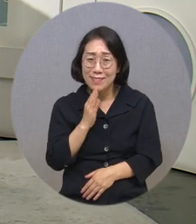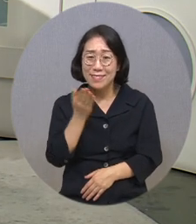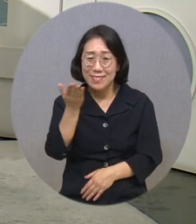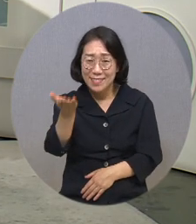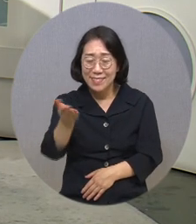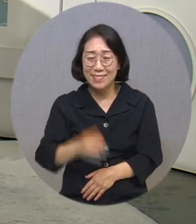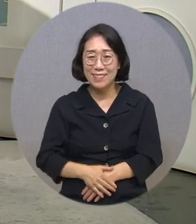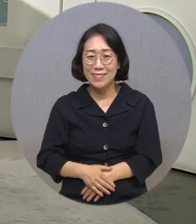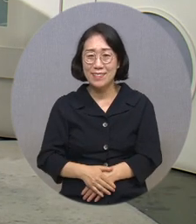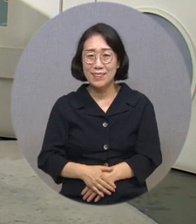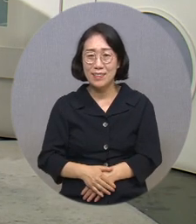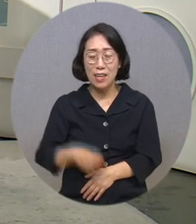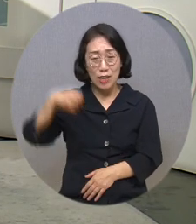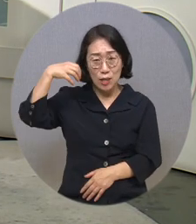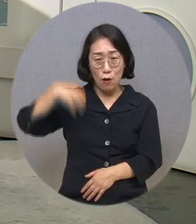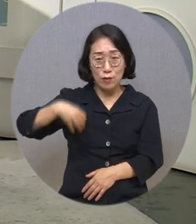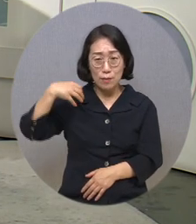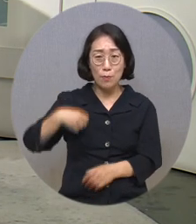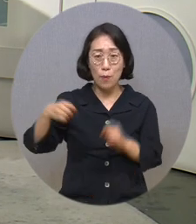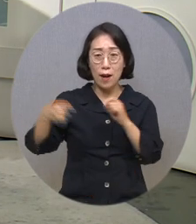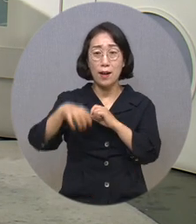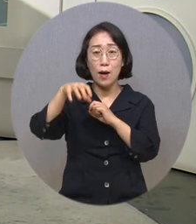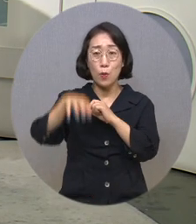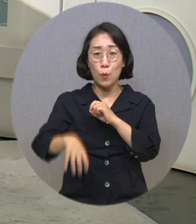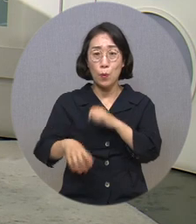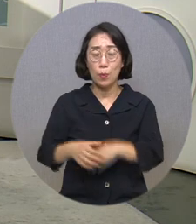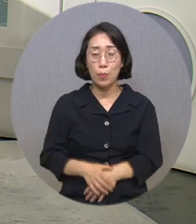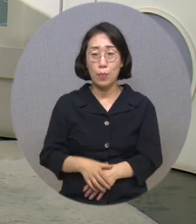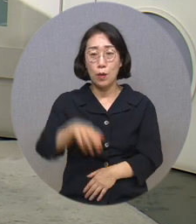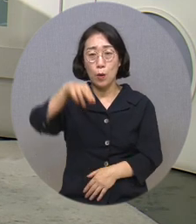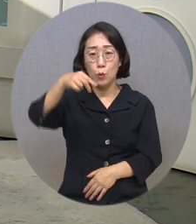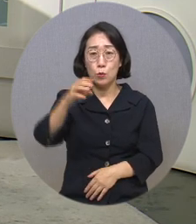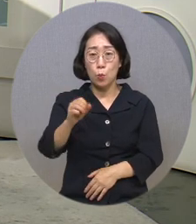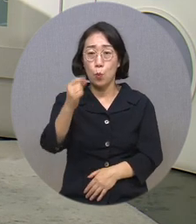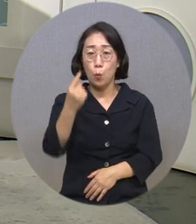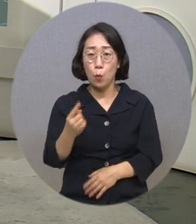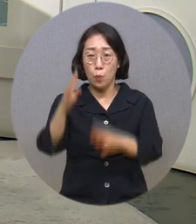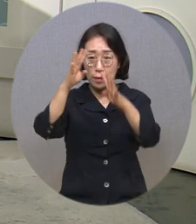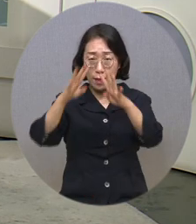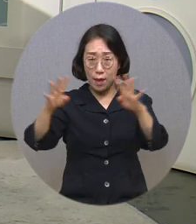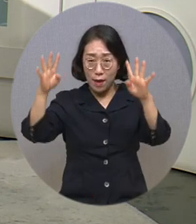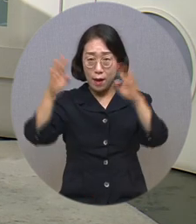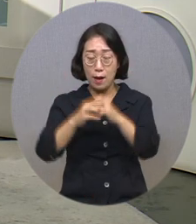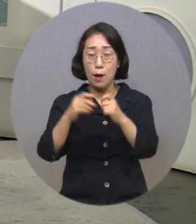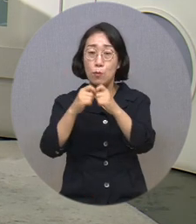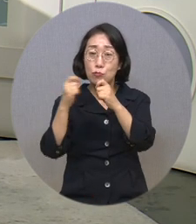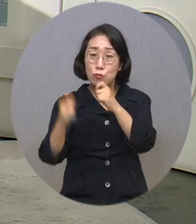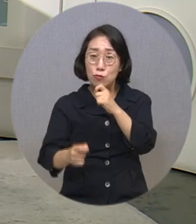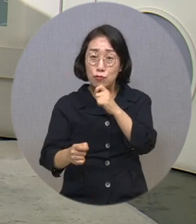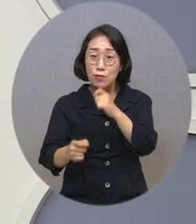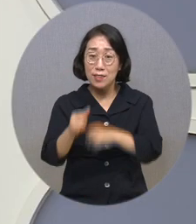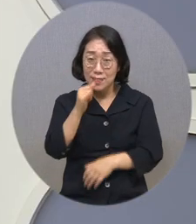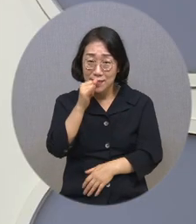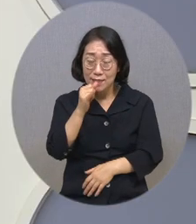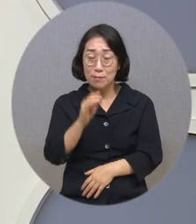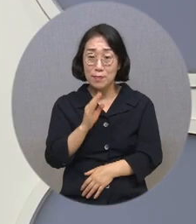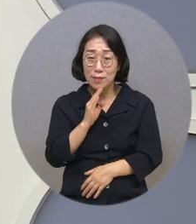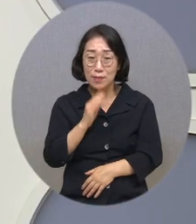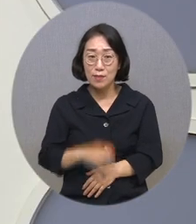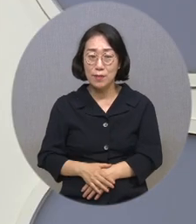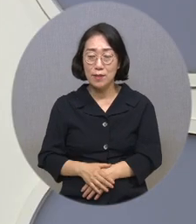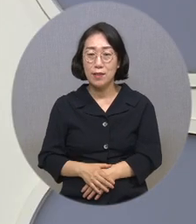어때, 뭐 영등포 주변에 송호대학 캠퍼스가 또 있다고? 예, 이제 그